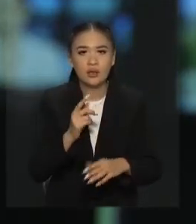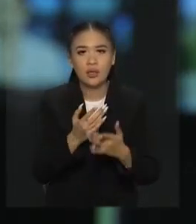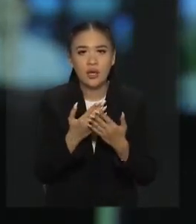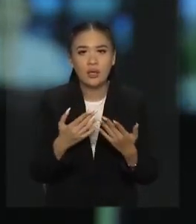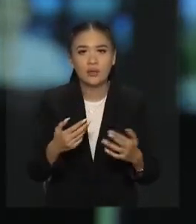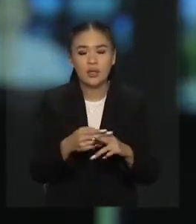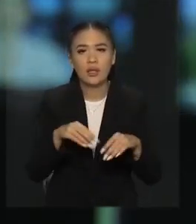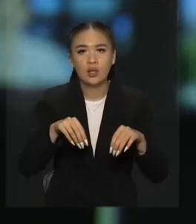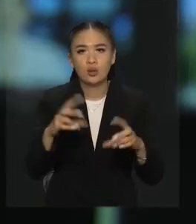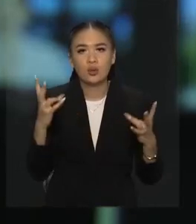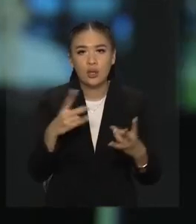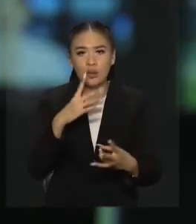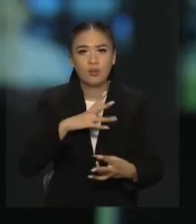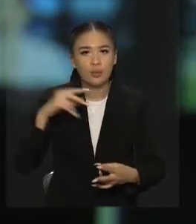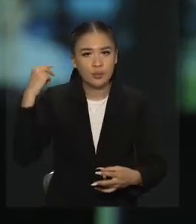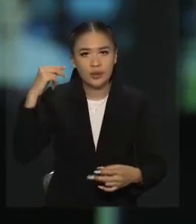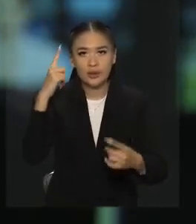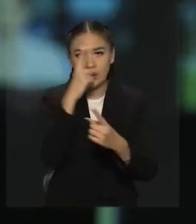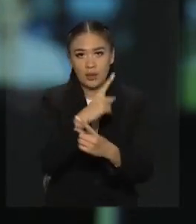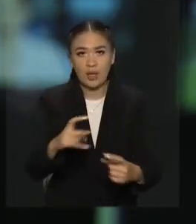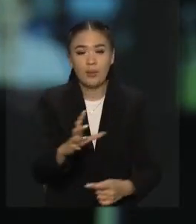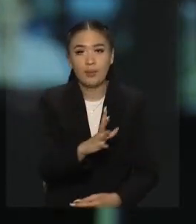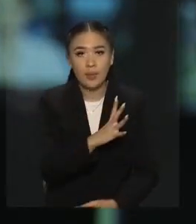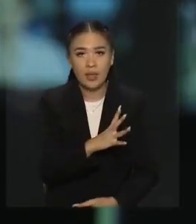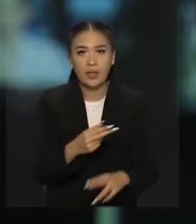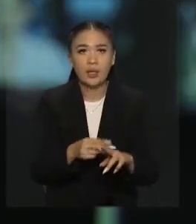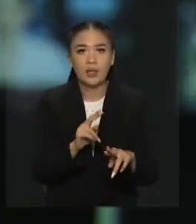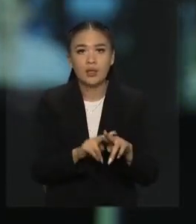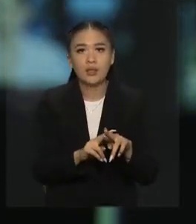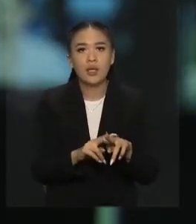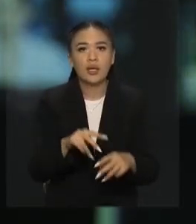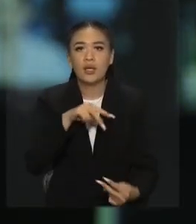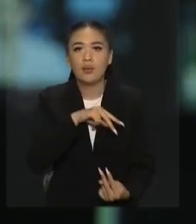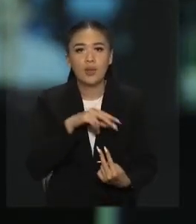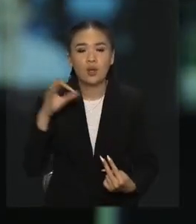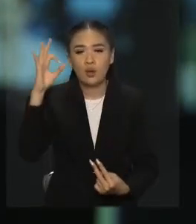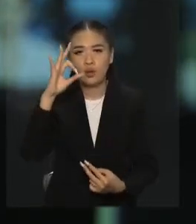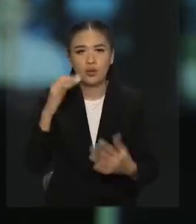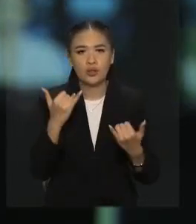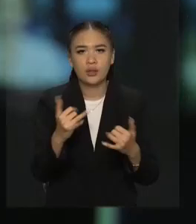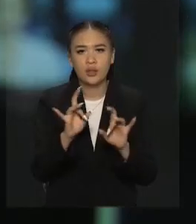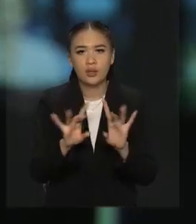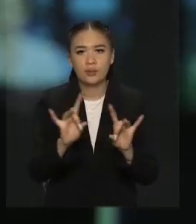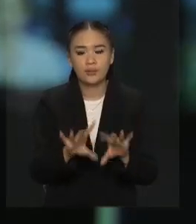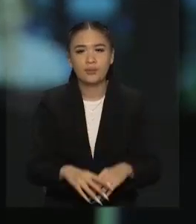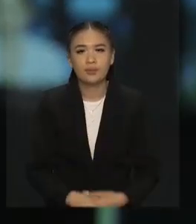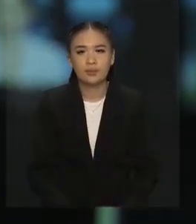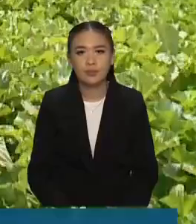егу керектігін президент биылға жолдауында да айтқан еді. Егін жайдағы еңбек туралы әріптесім Елжас Әбілда айтып береді.